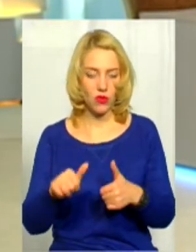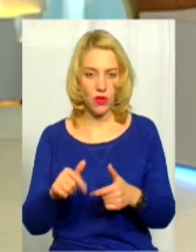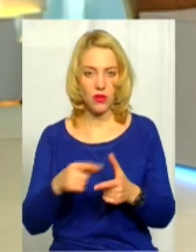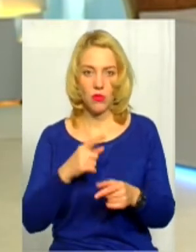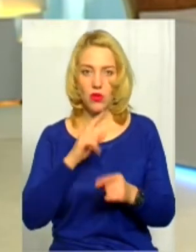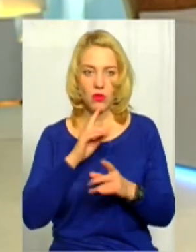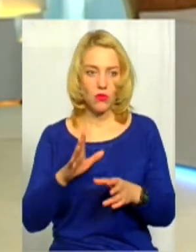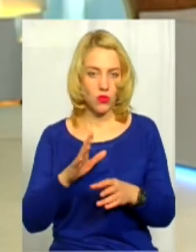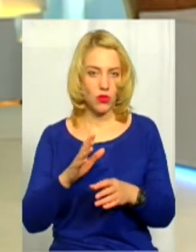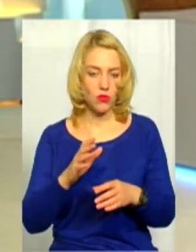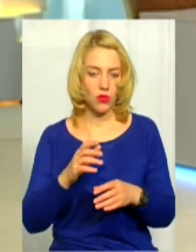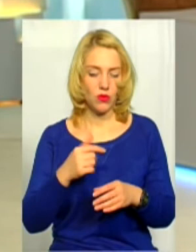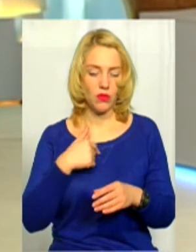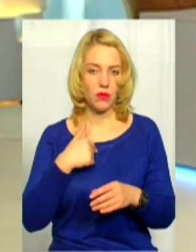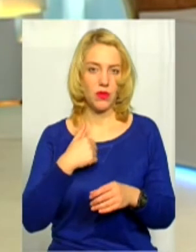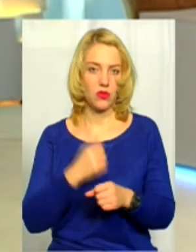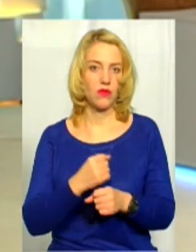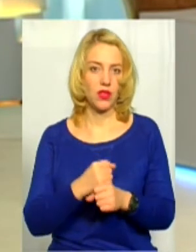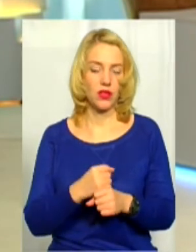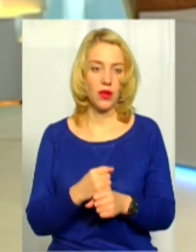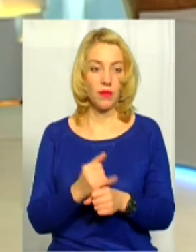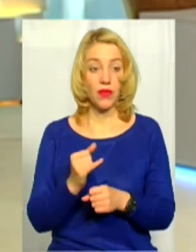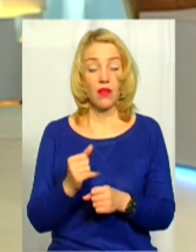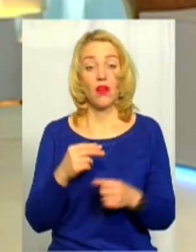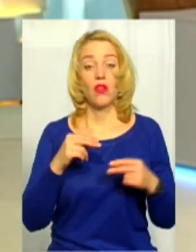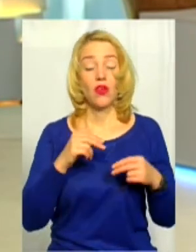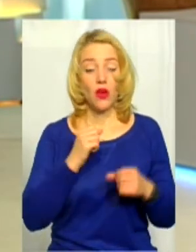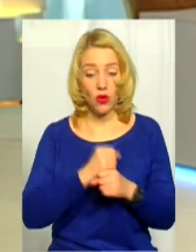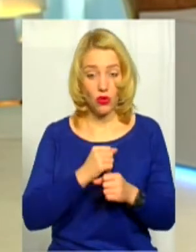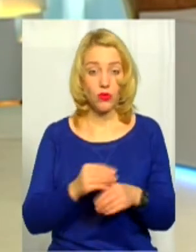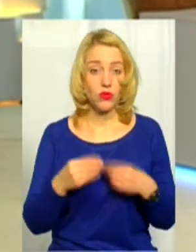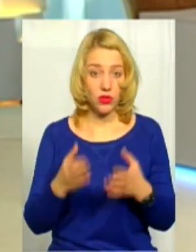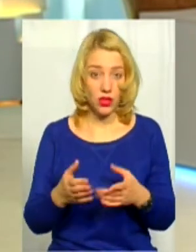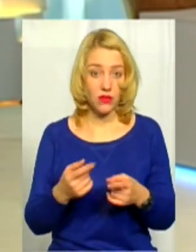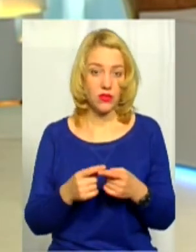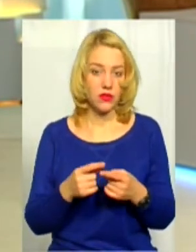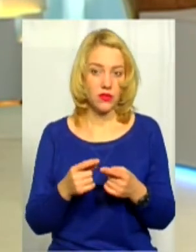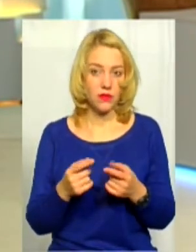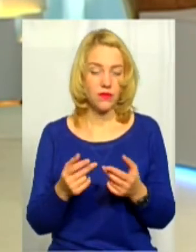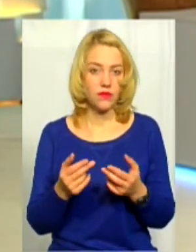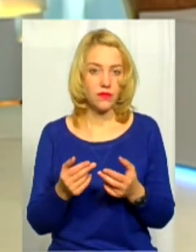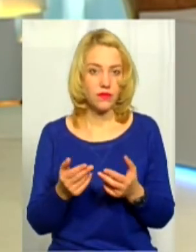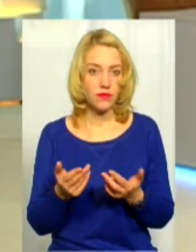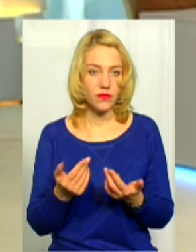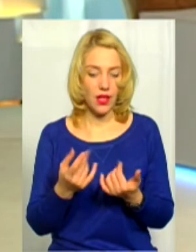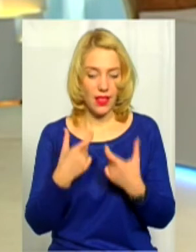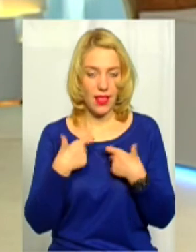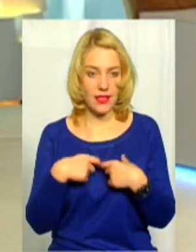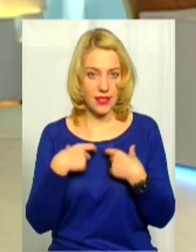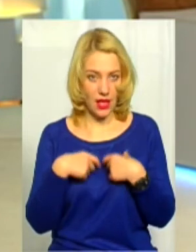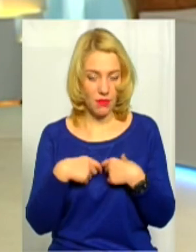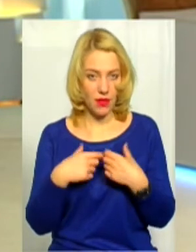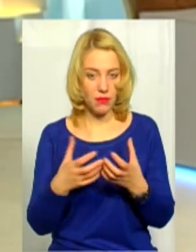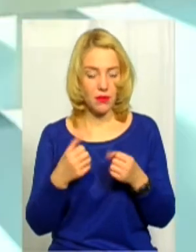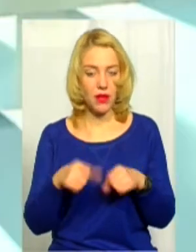Роботодавець, звичайно, в силу того, що на сьогоднішній день пішов відтік кваліфікованих кадрів, він для себе, він якби